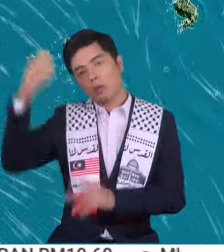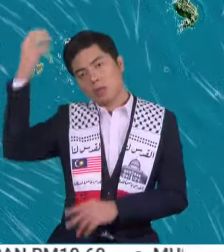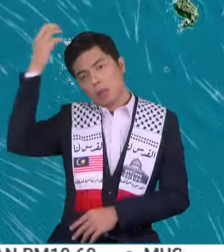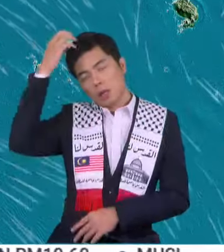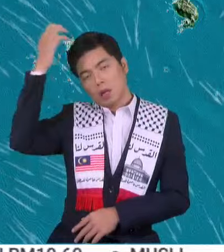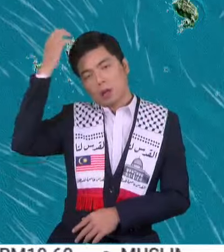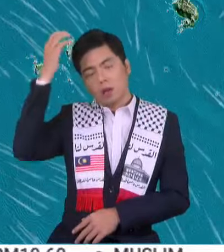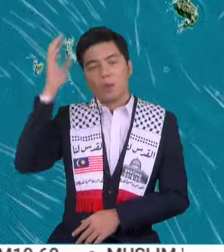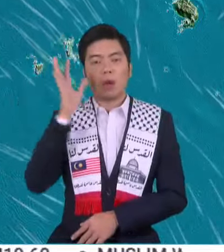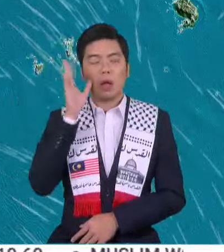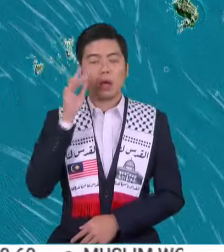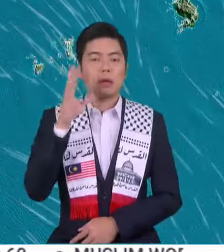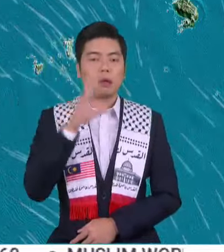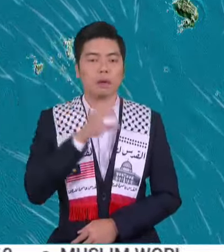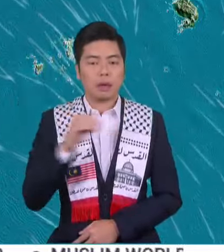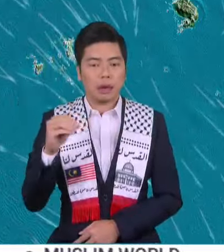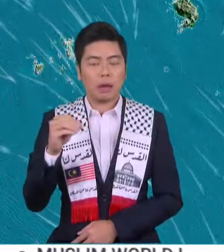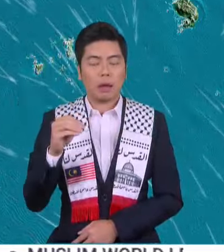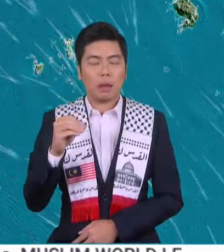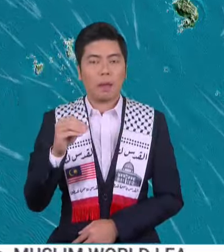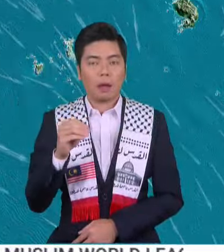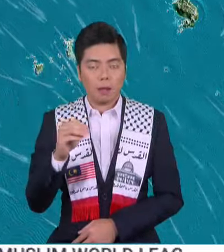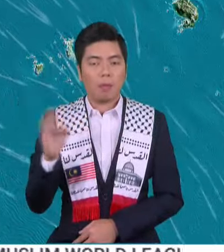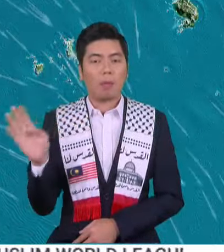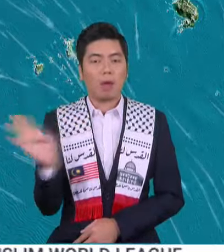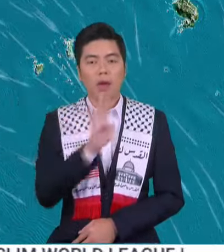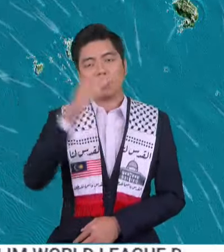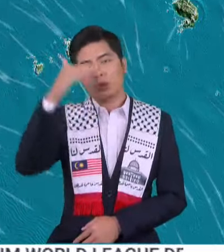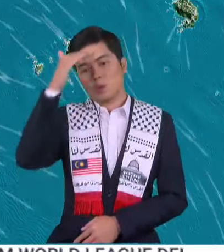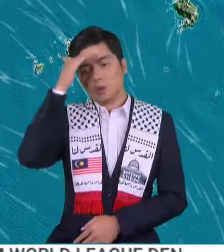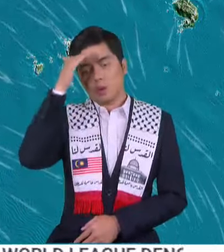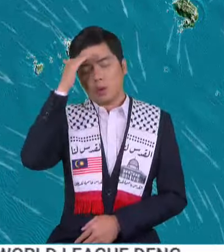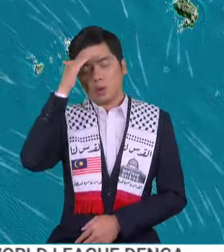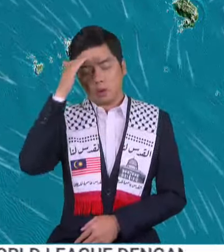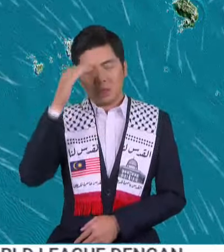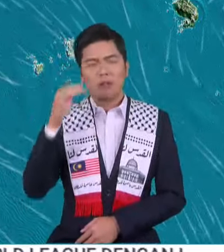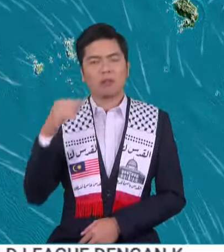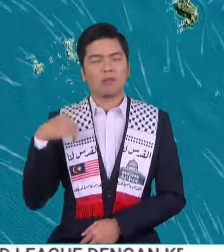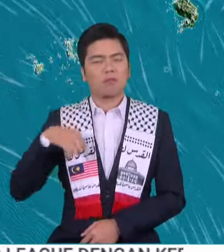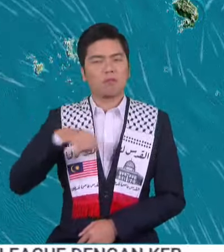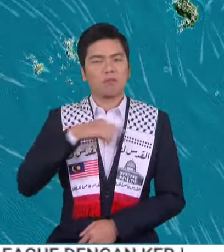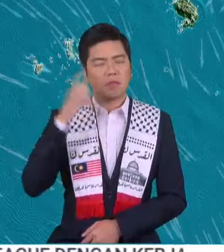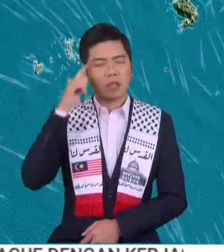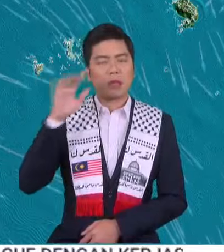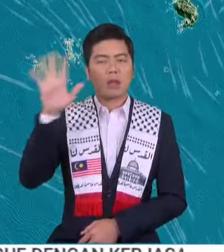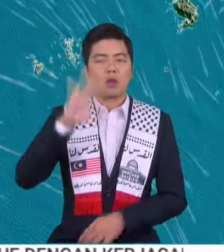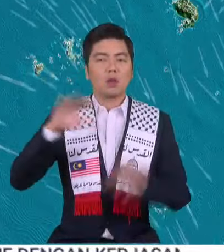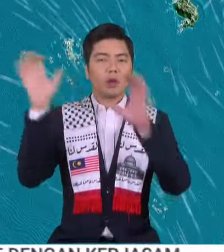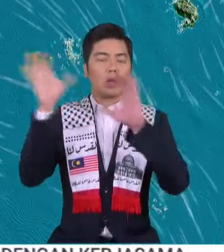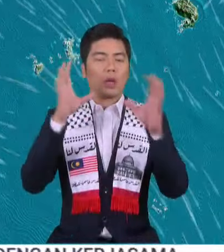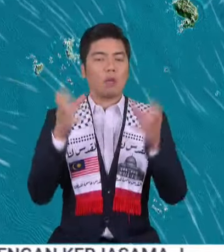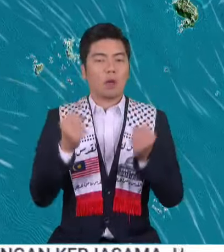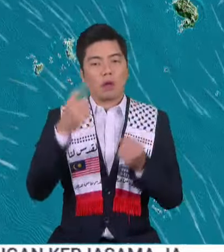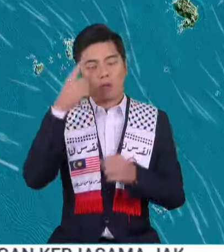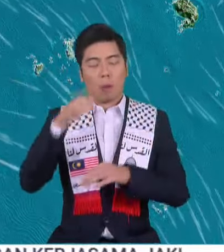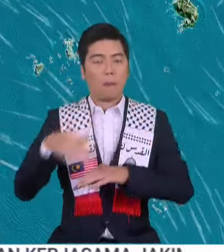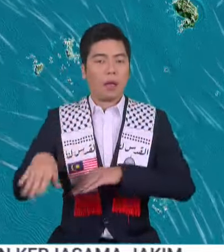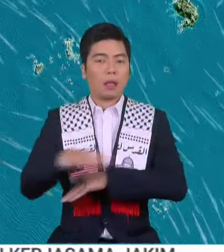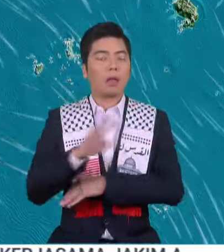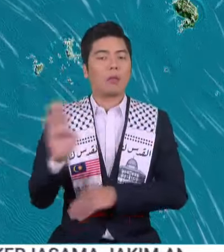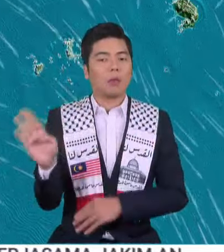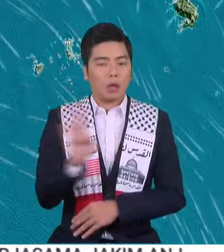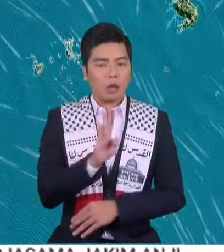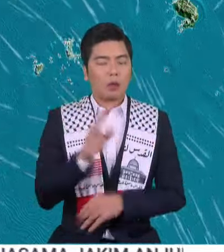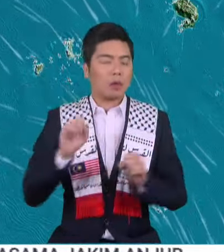Selangor, Melaka dan juga di bahagian barat Johor. Dan kami jangkakan keadaan cuaca lembap di sekitar pantai barat ini